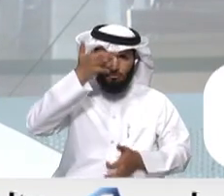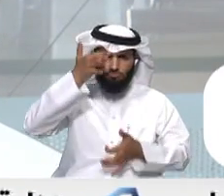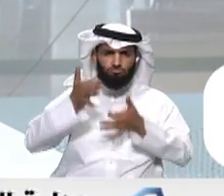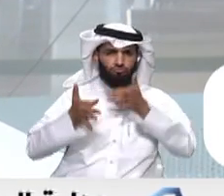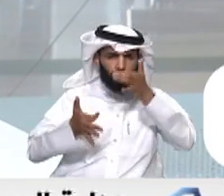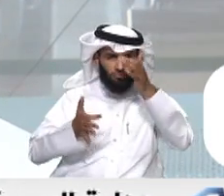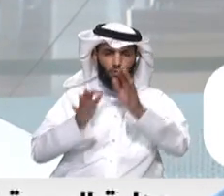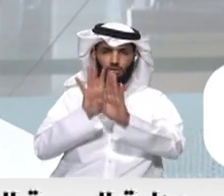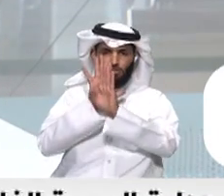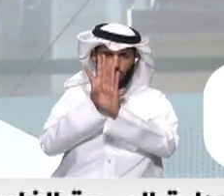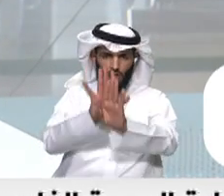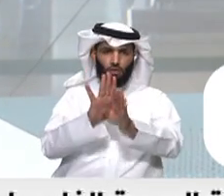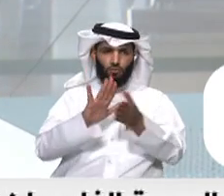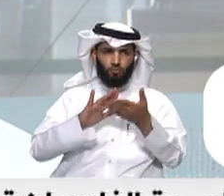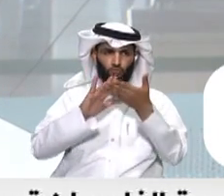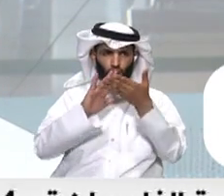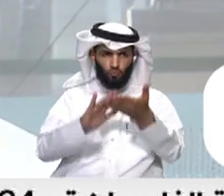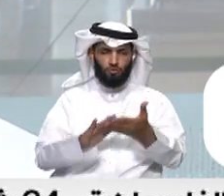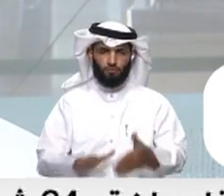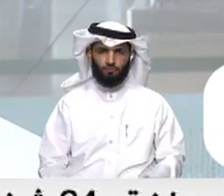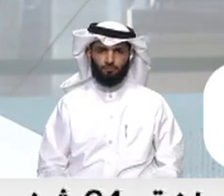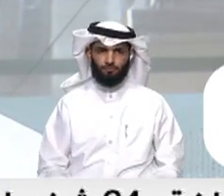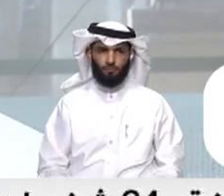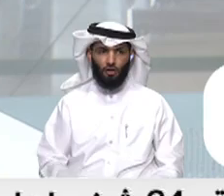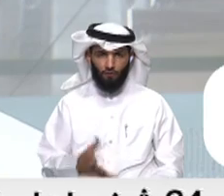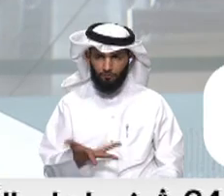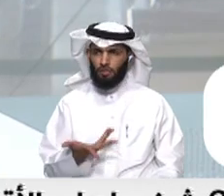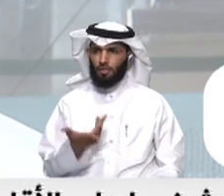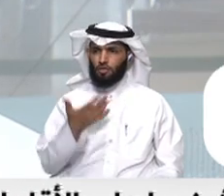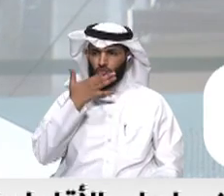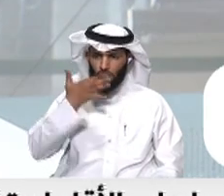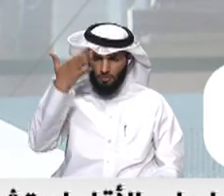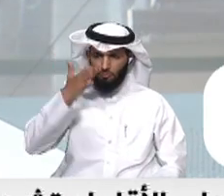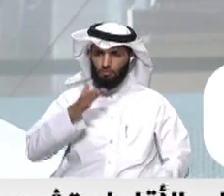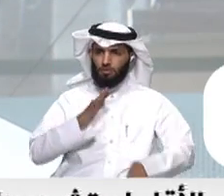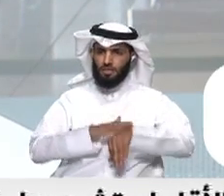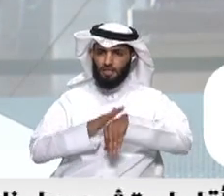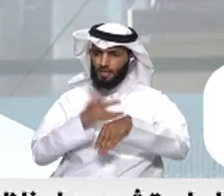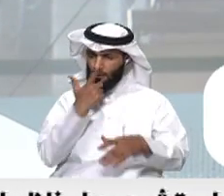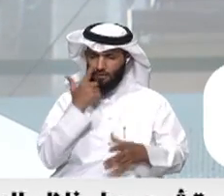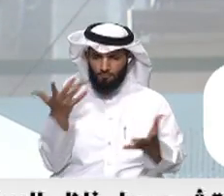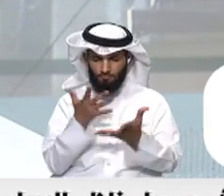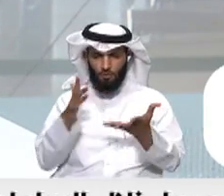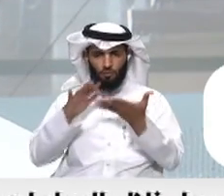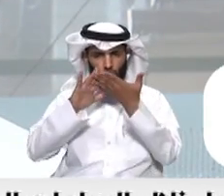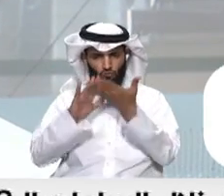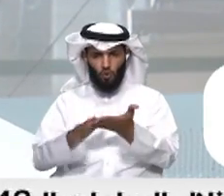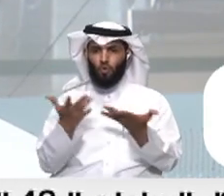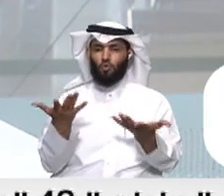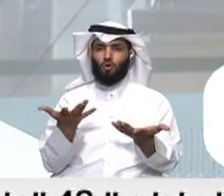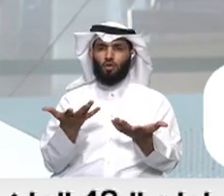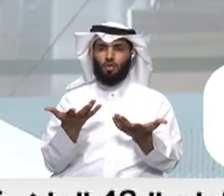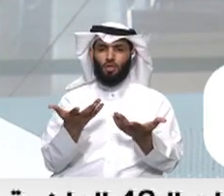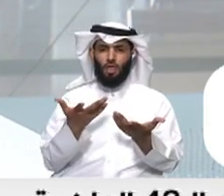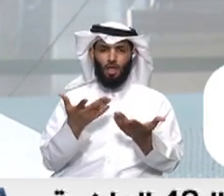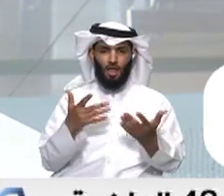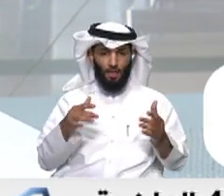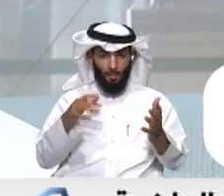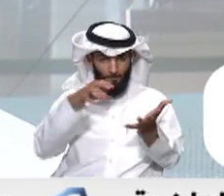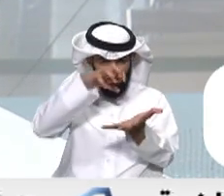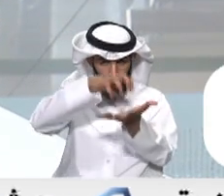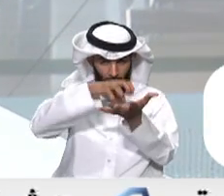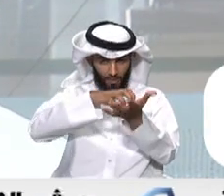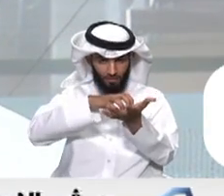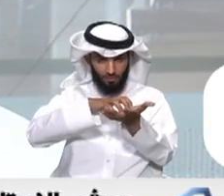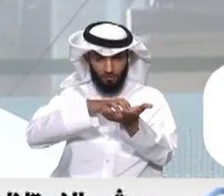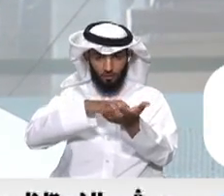ولمسنا وجود سياسات وجود خدمات وجود بنيه تحتيه داعمه وقويه لكبار السن وهذا